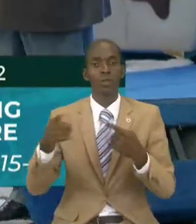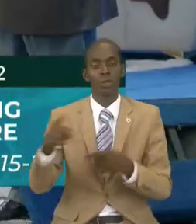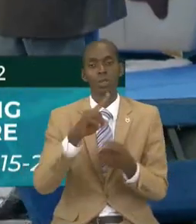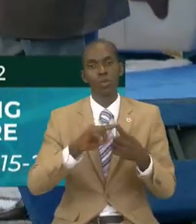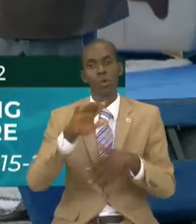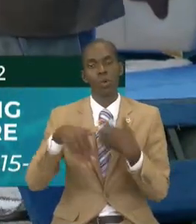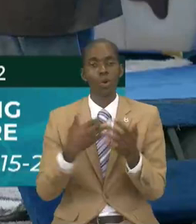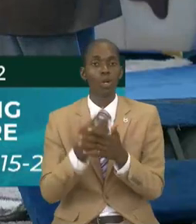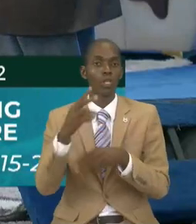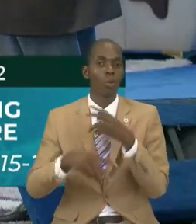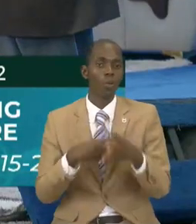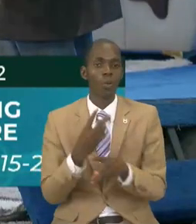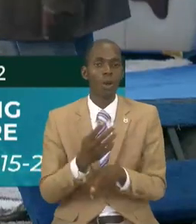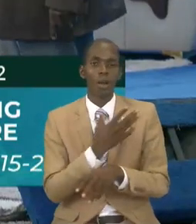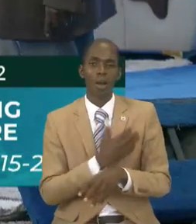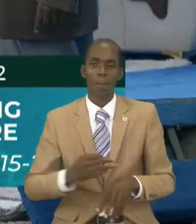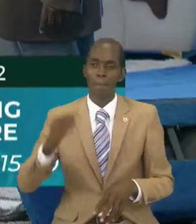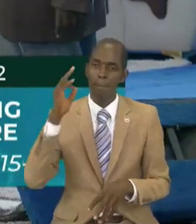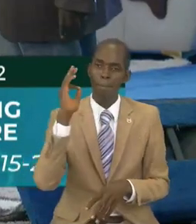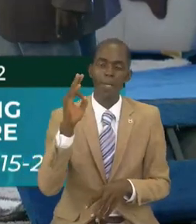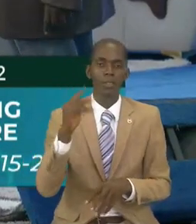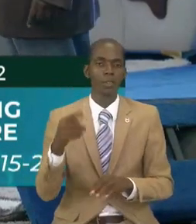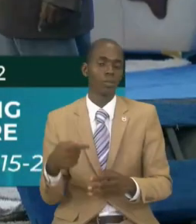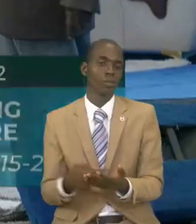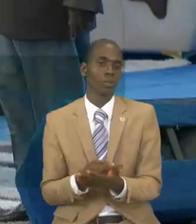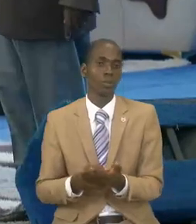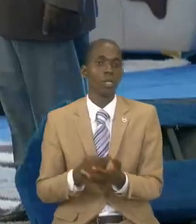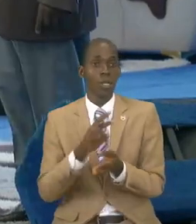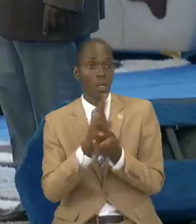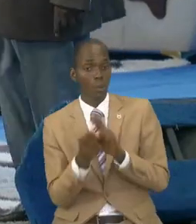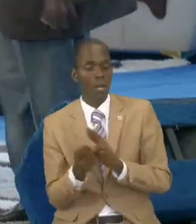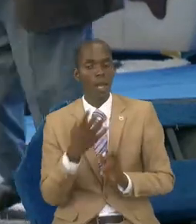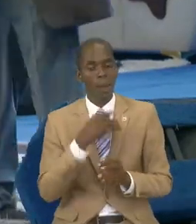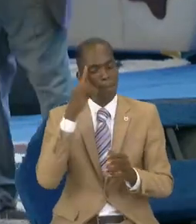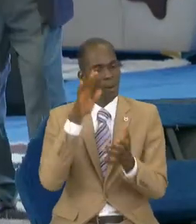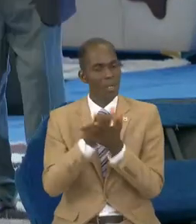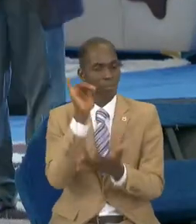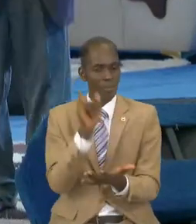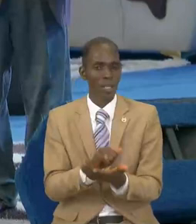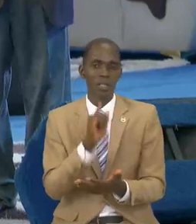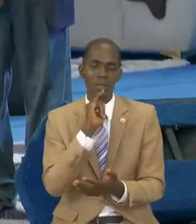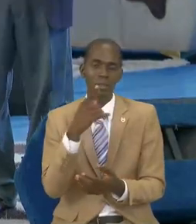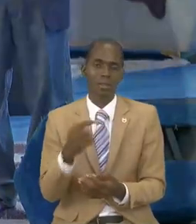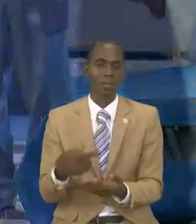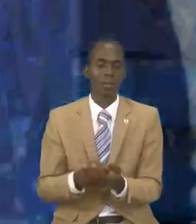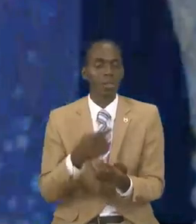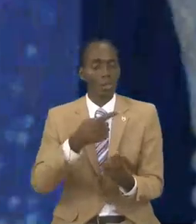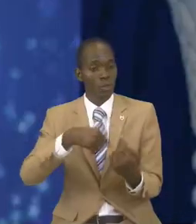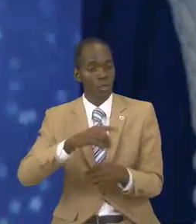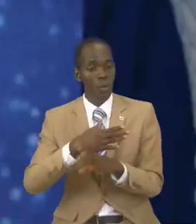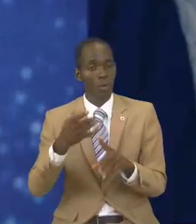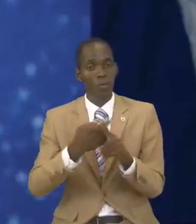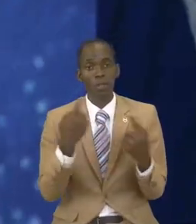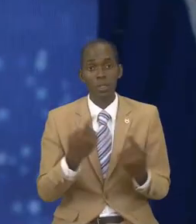la bonne nouvelle, l'évangile, la parole. C'est quoi l'évangile? Repentez-vous et croyez, ça c'est l'évangile. Détournez-vous de péché